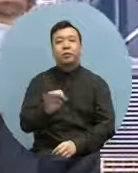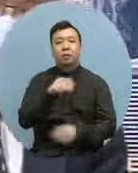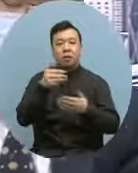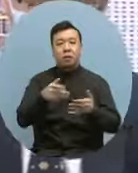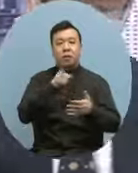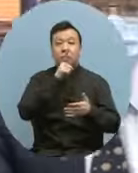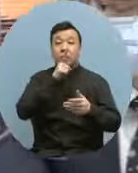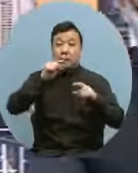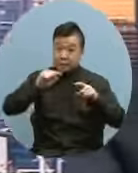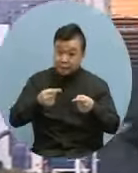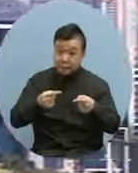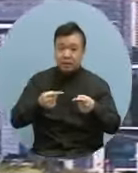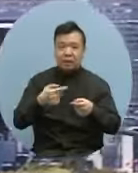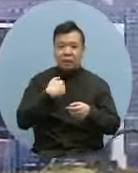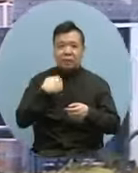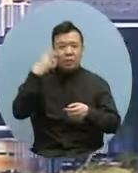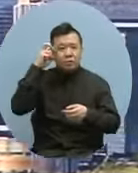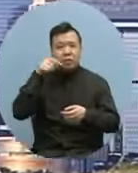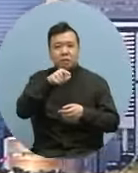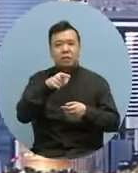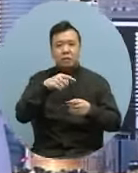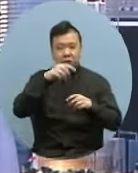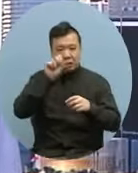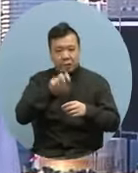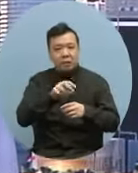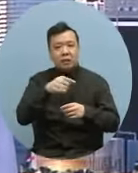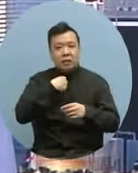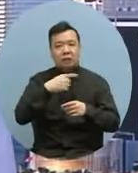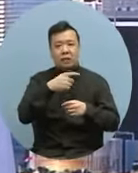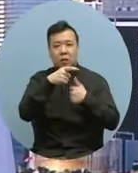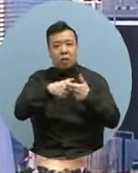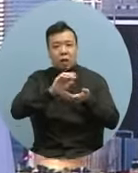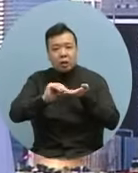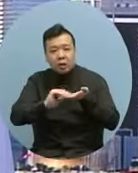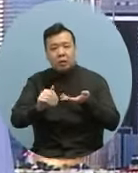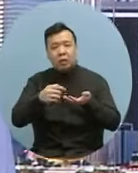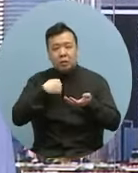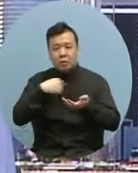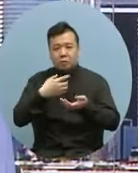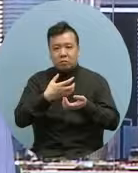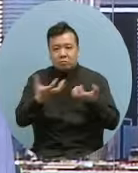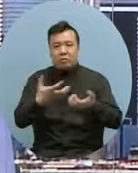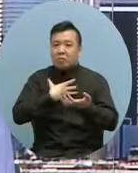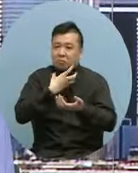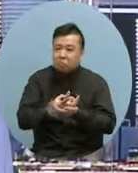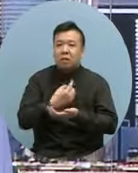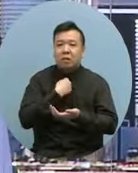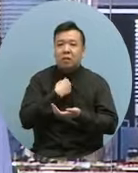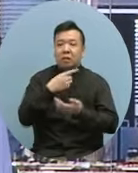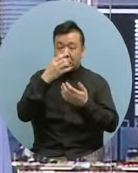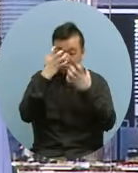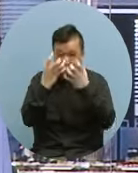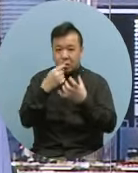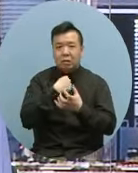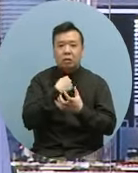新設啦，咁就我諗大家都係要繼續保持呢個個人環境衞生啦，保持一啲警覺啦。咁幾樣嘢啦，可